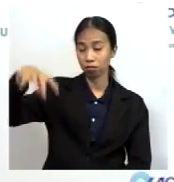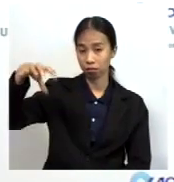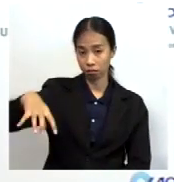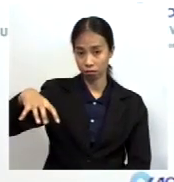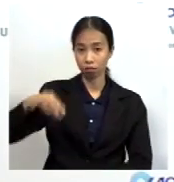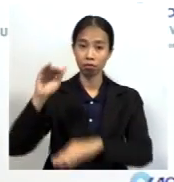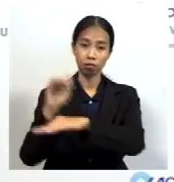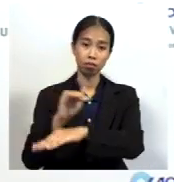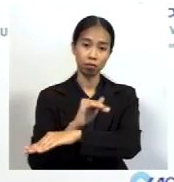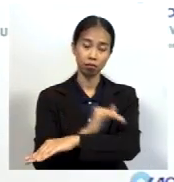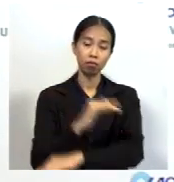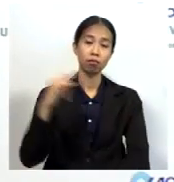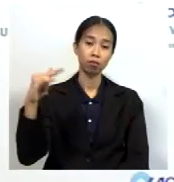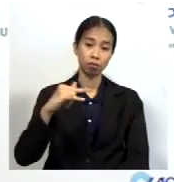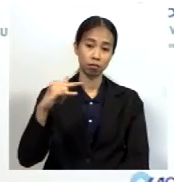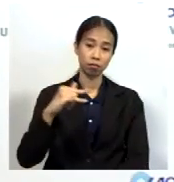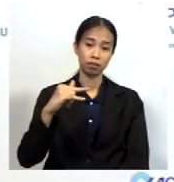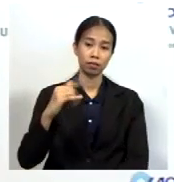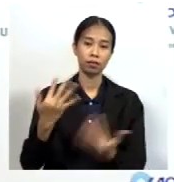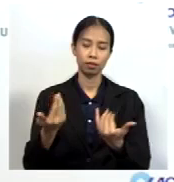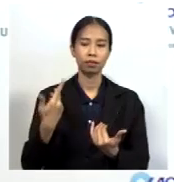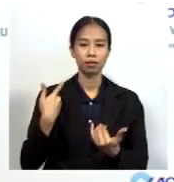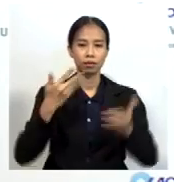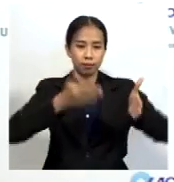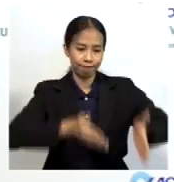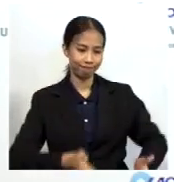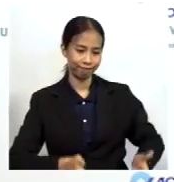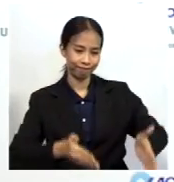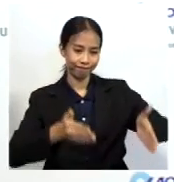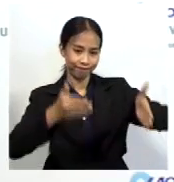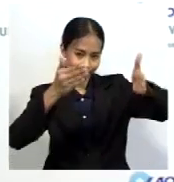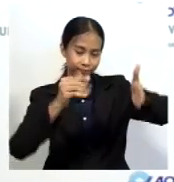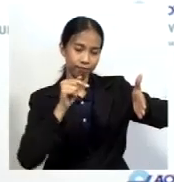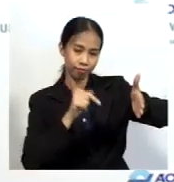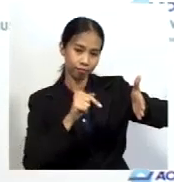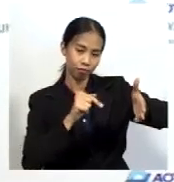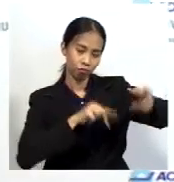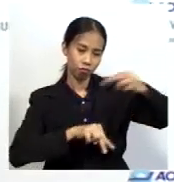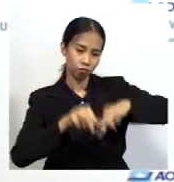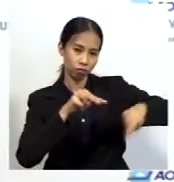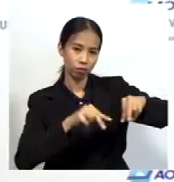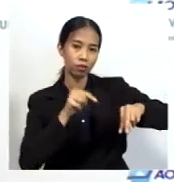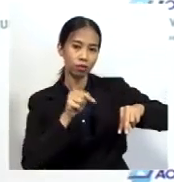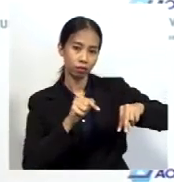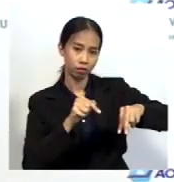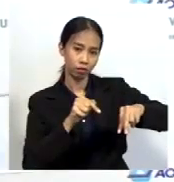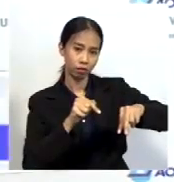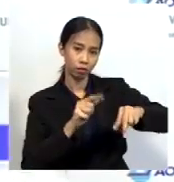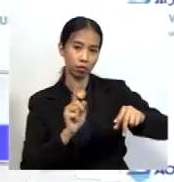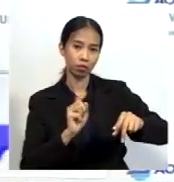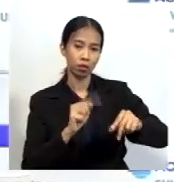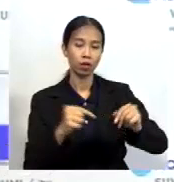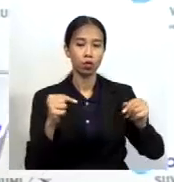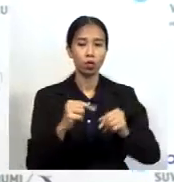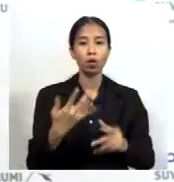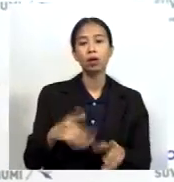ได้จัดอาคารที่เรียกว่าคอนคอร์ดสกรีนนิ่งเนี่ยครับในการรองรับเที่ยวบินที่เดินท